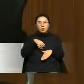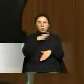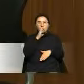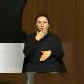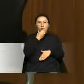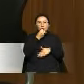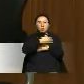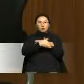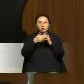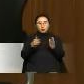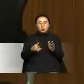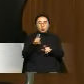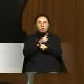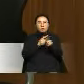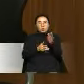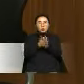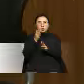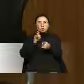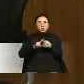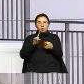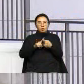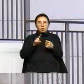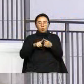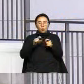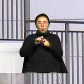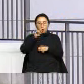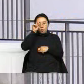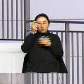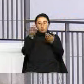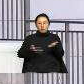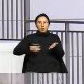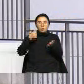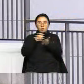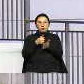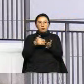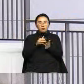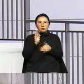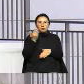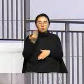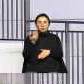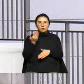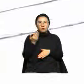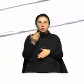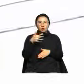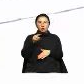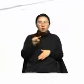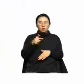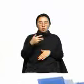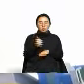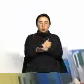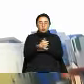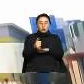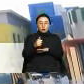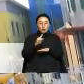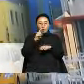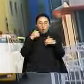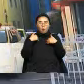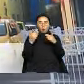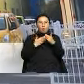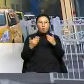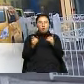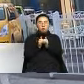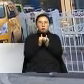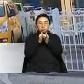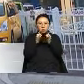노인복지관 등 다중 이용 시설에 대해 무기한 휴가를 결정했습니다 또 춘천에서 출퇴근을 하는 군청 공무원들에